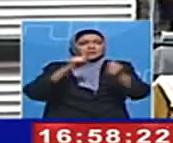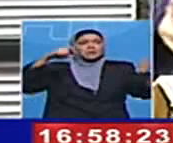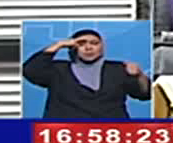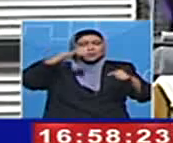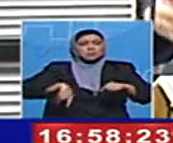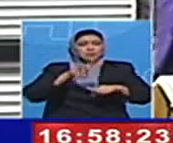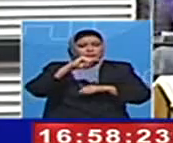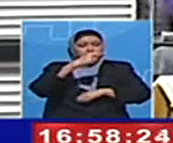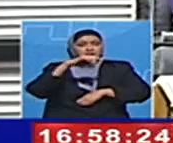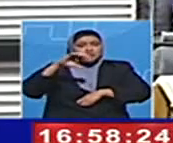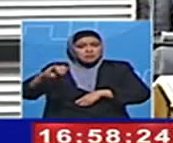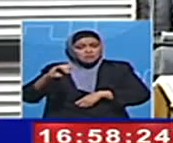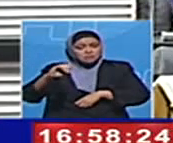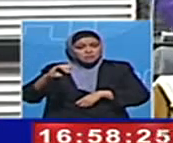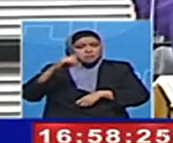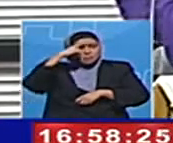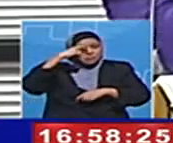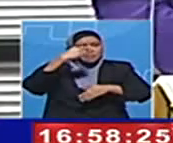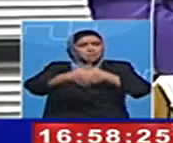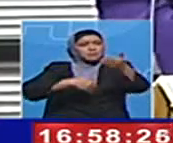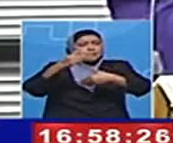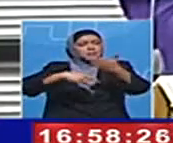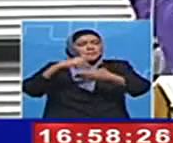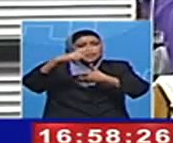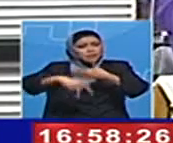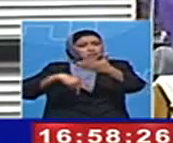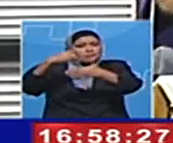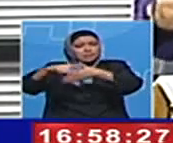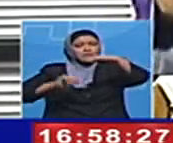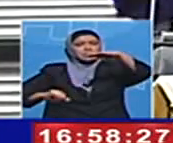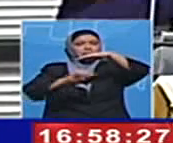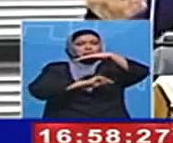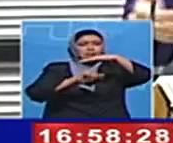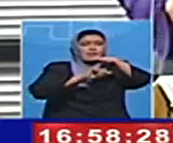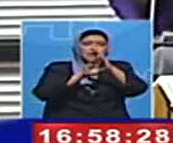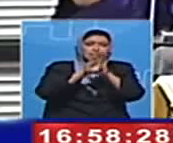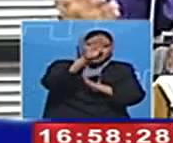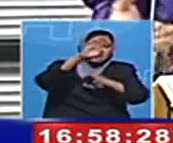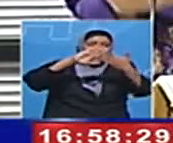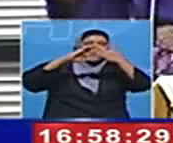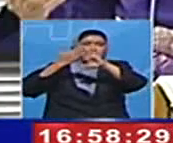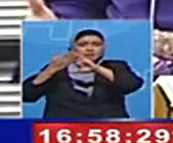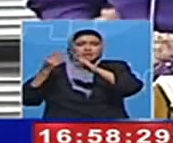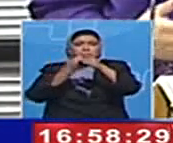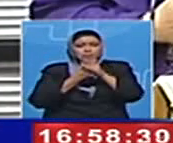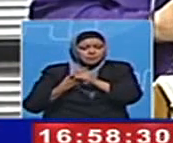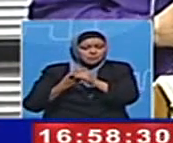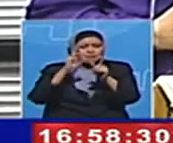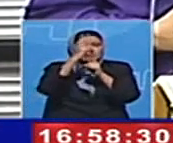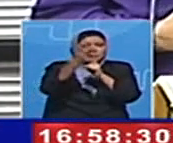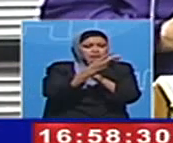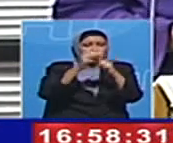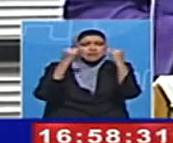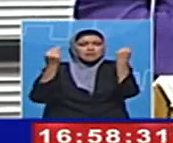untuk ngongo bagi melaksanakan program berasaskan pembangunan komuniti perpaduan kebajikan